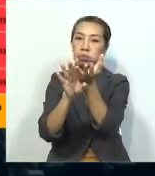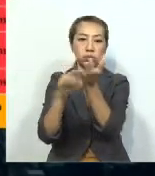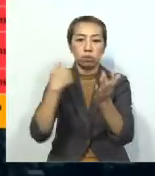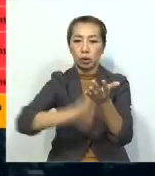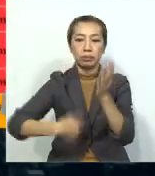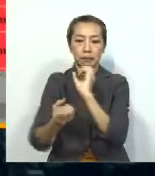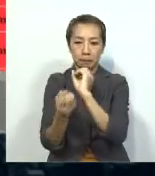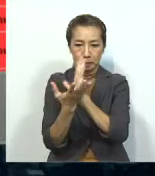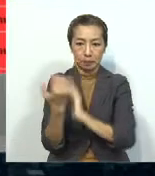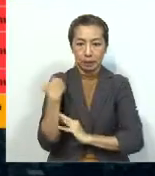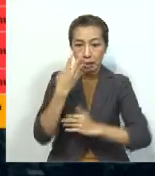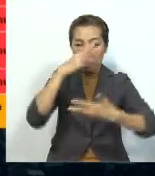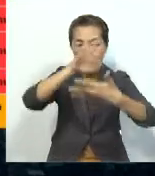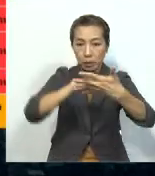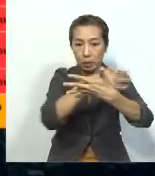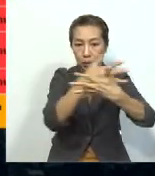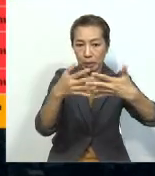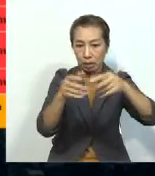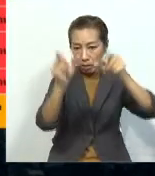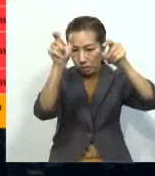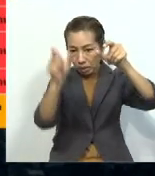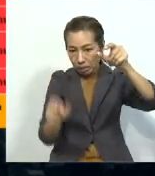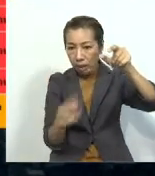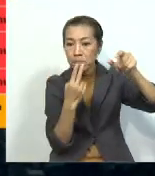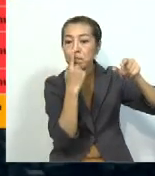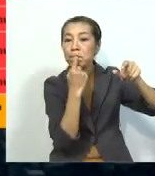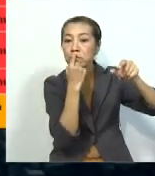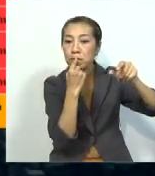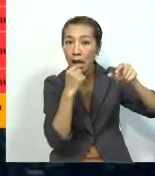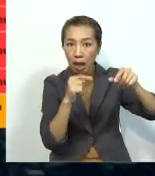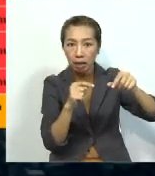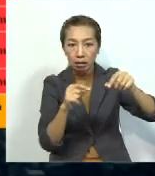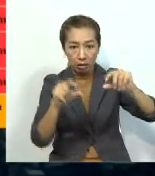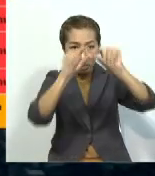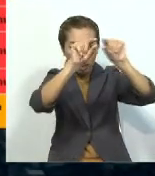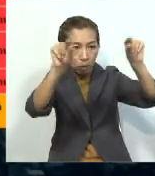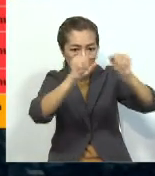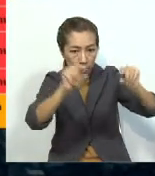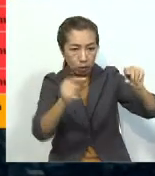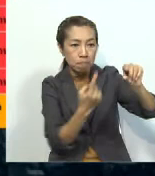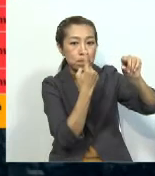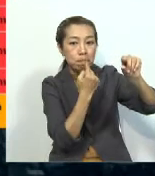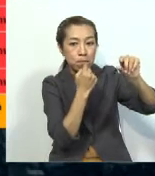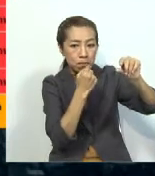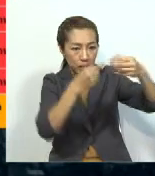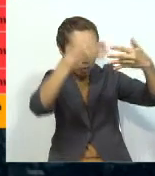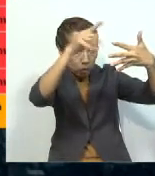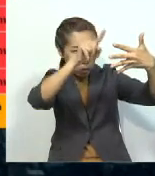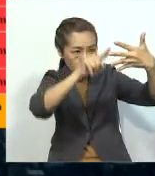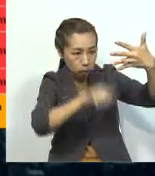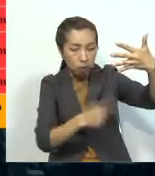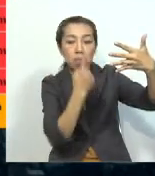ระทบต่อสุขภาพนี่นะคะถ้าลงมาเป็นแบบนี้เนี่ยแดงโอ้โหน่ากลัวนะคะ มีส้มอยู่เป็นกระหย่อมนึง